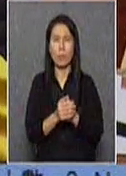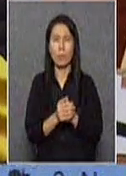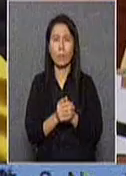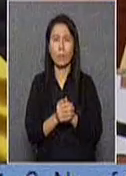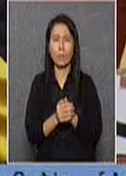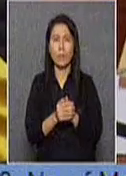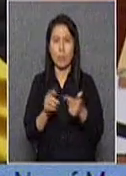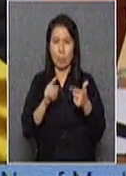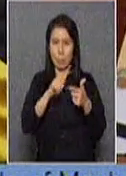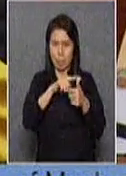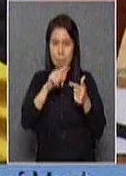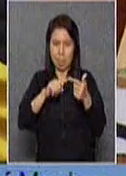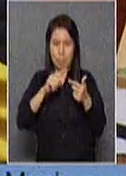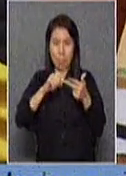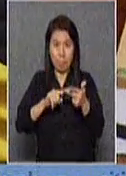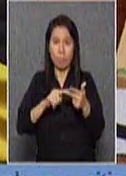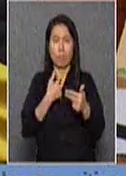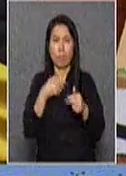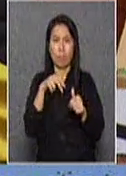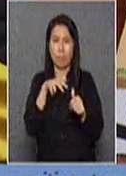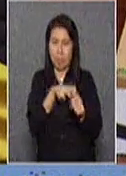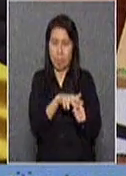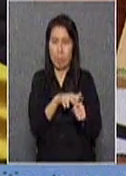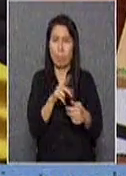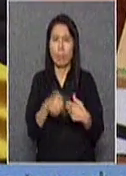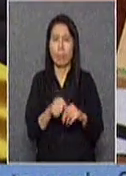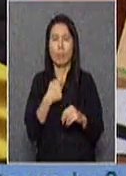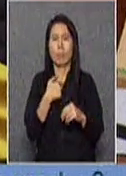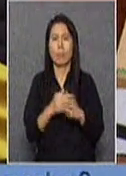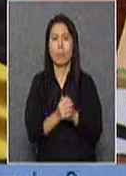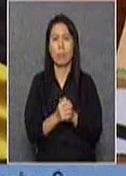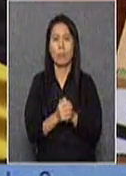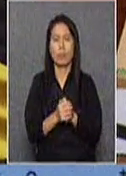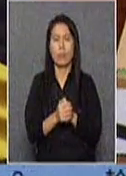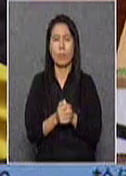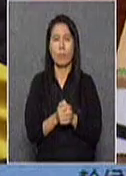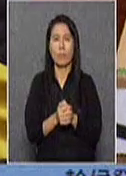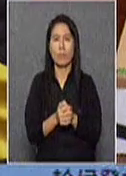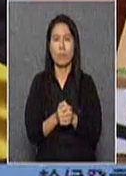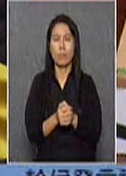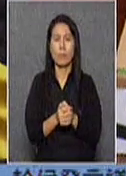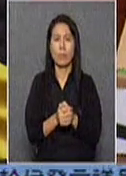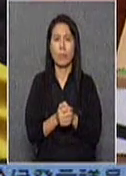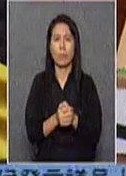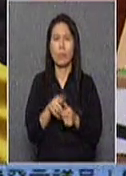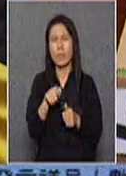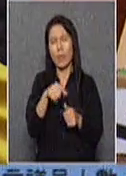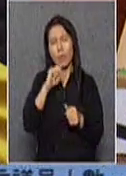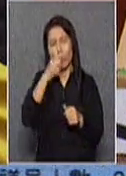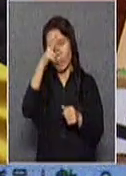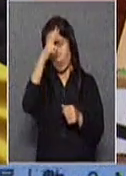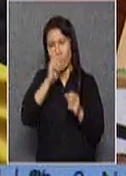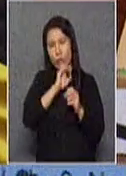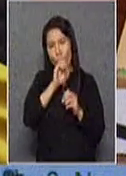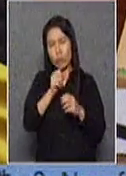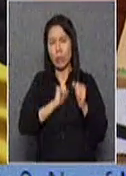三波的制裁，還有人家的政府的發言人呢，那種態